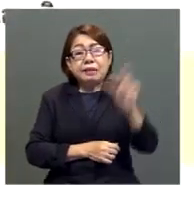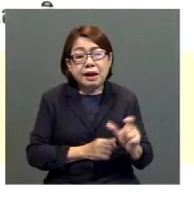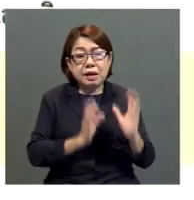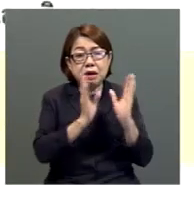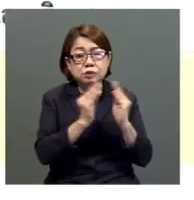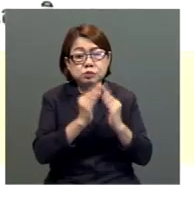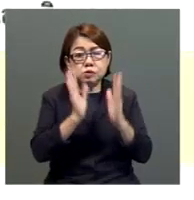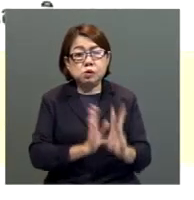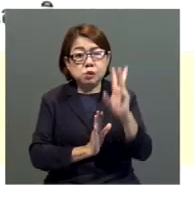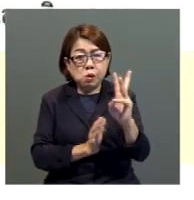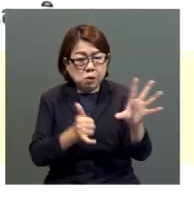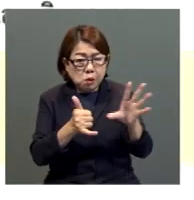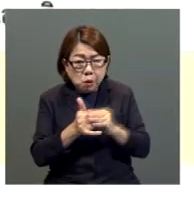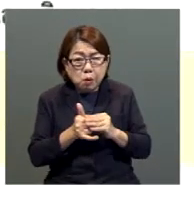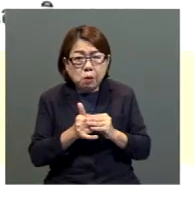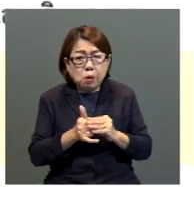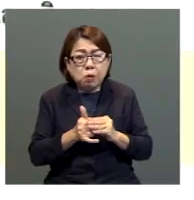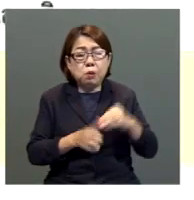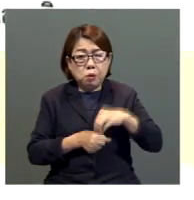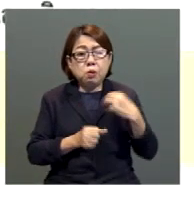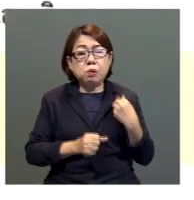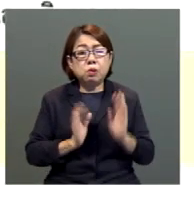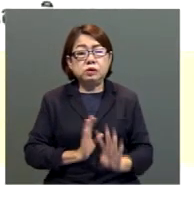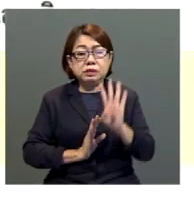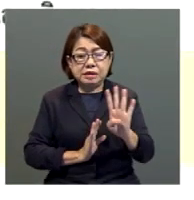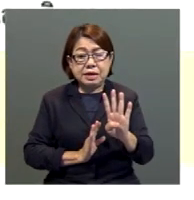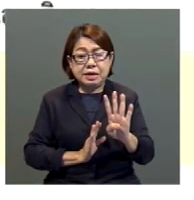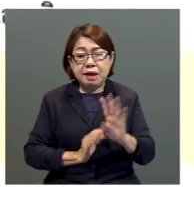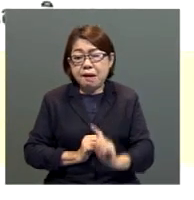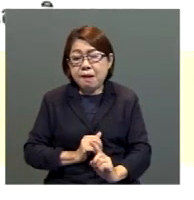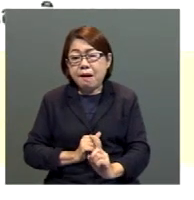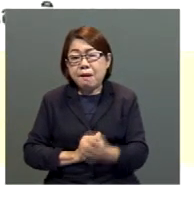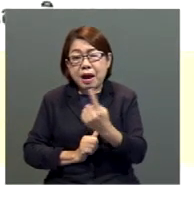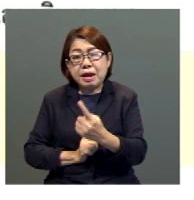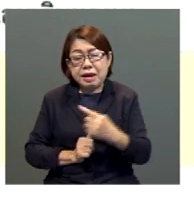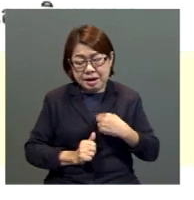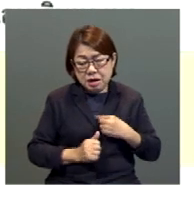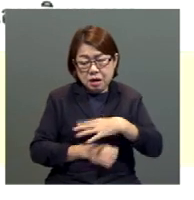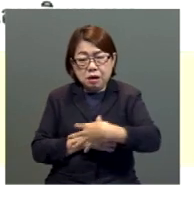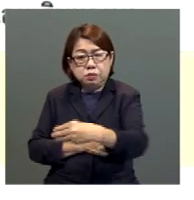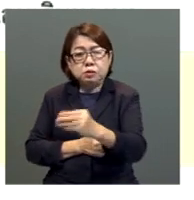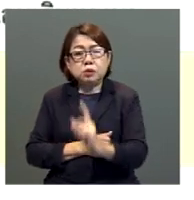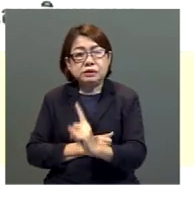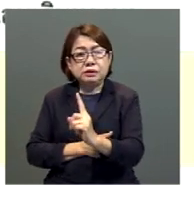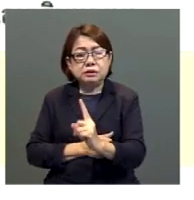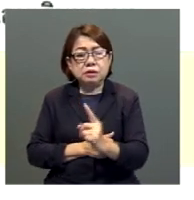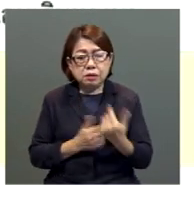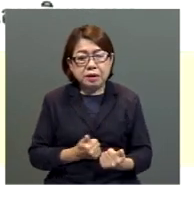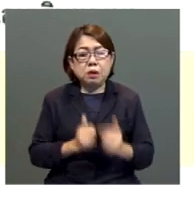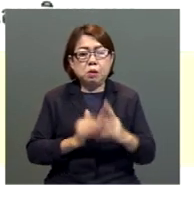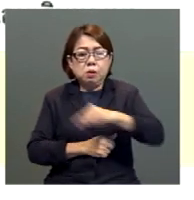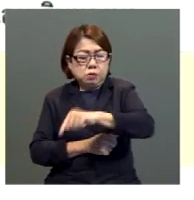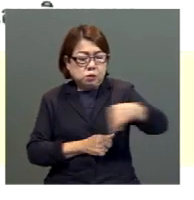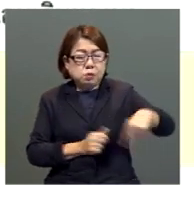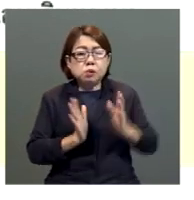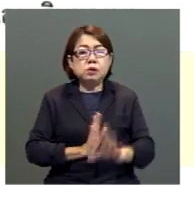คนติดเชื้อ4คนสัมผัสติดเชื้อเพิ่มขึ้น1คนต้องควอรันทีนคนไปทั้งหมด50คนศ